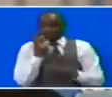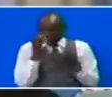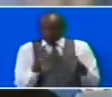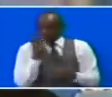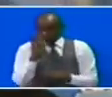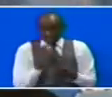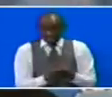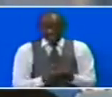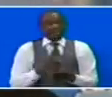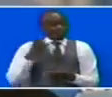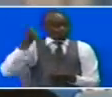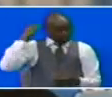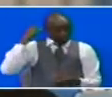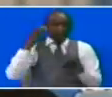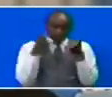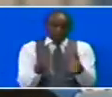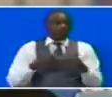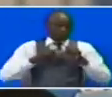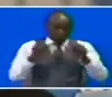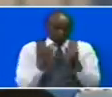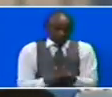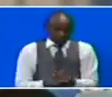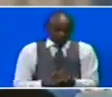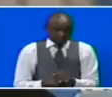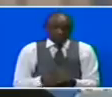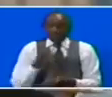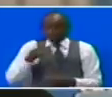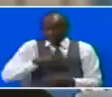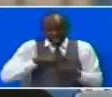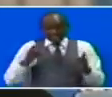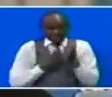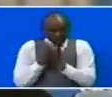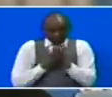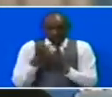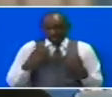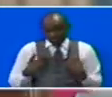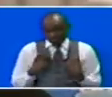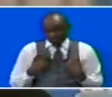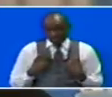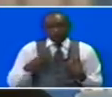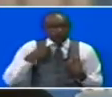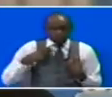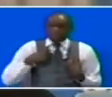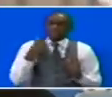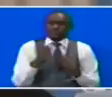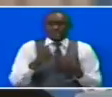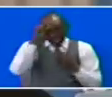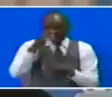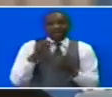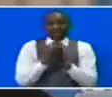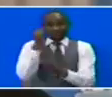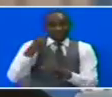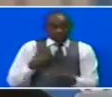wakati huo na sasa bado tunaendelea, tukawa sisi tuko na azma ya kupeperusha magavana